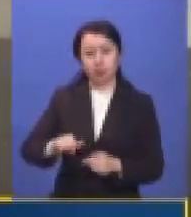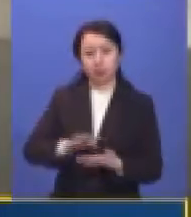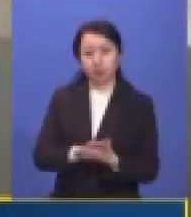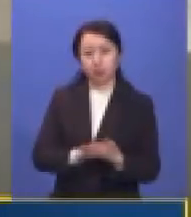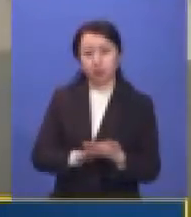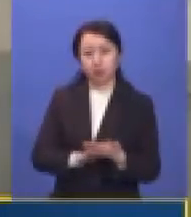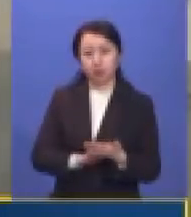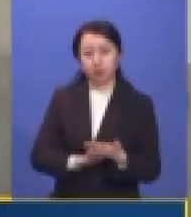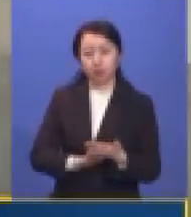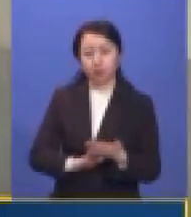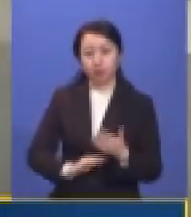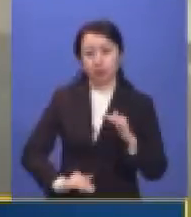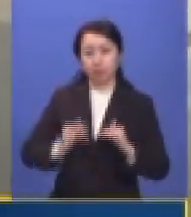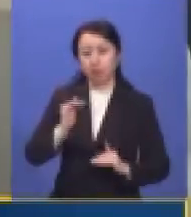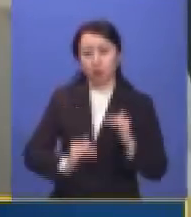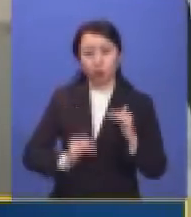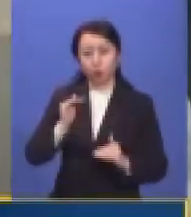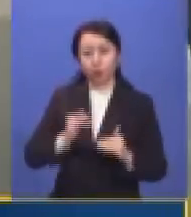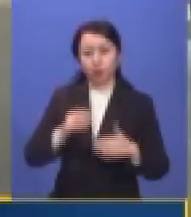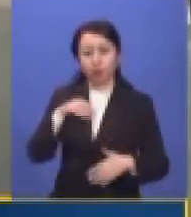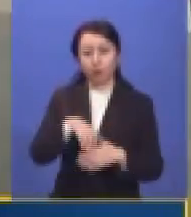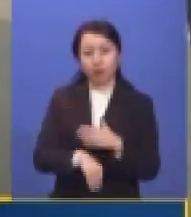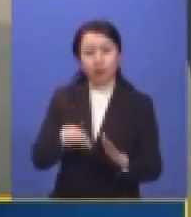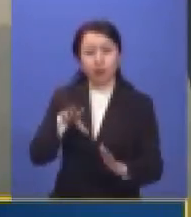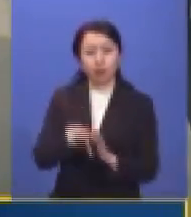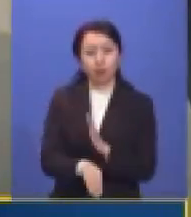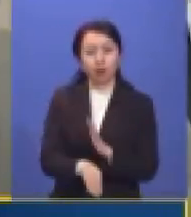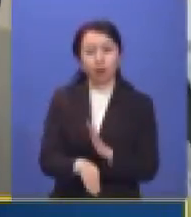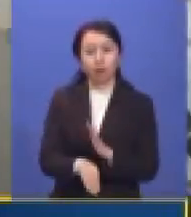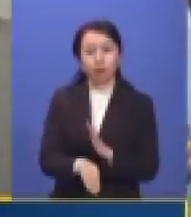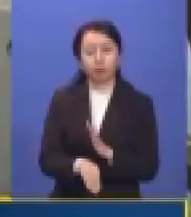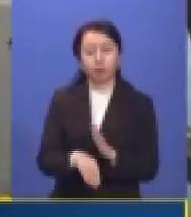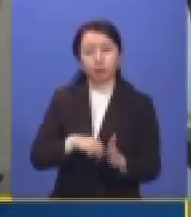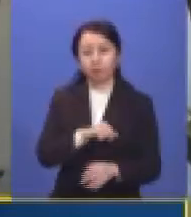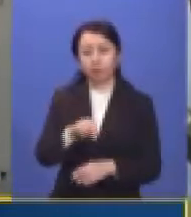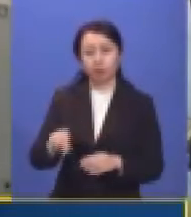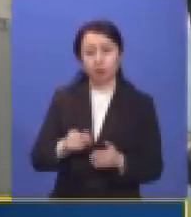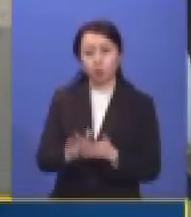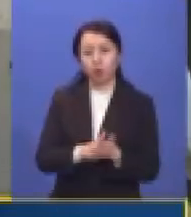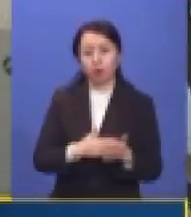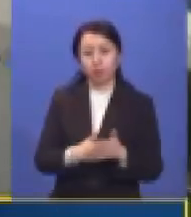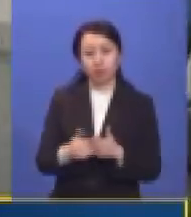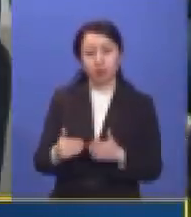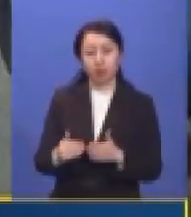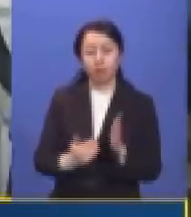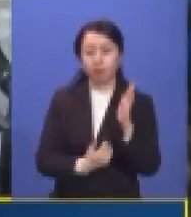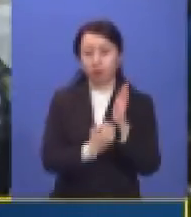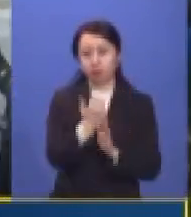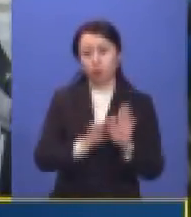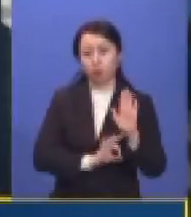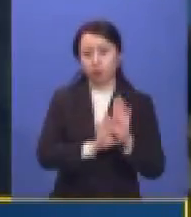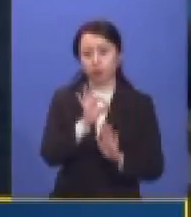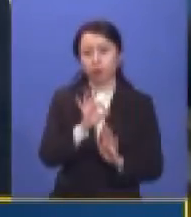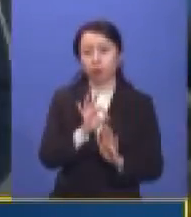в станок. Добавляем туда песок, краситель. При высокой температуре и